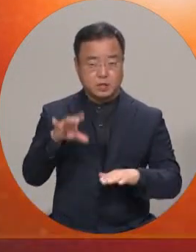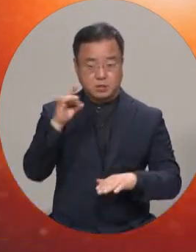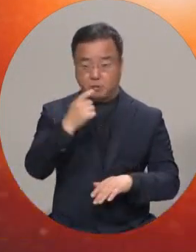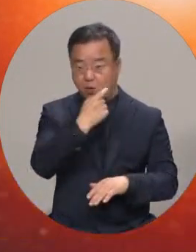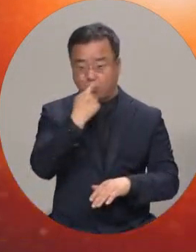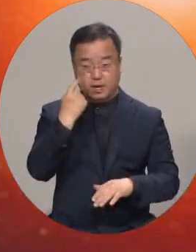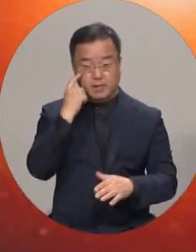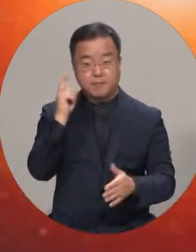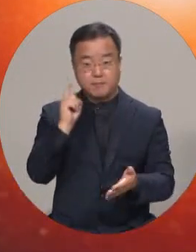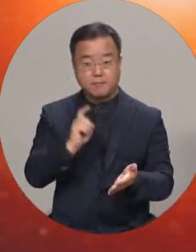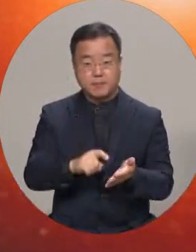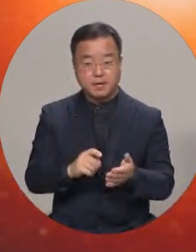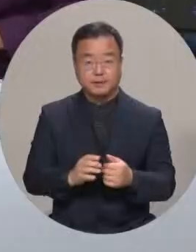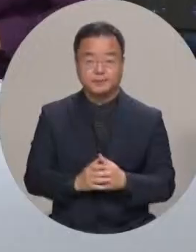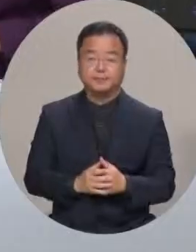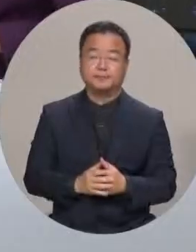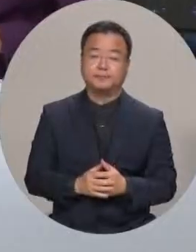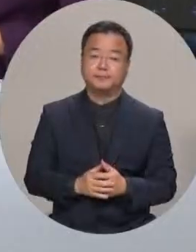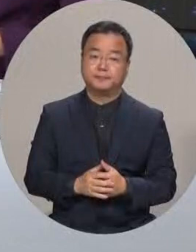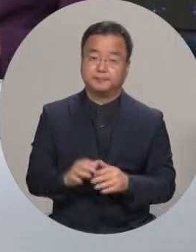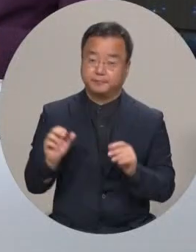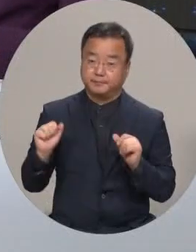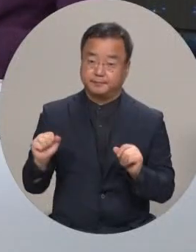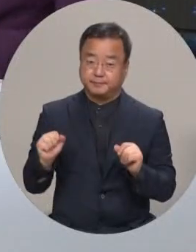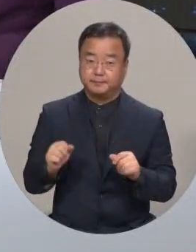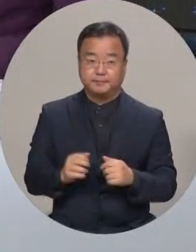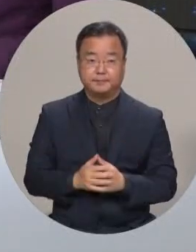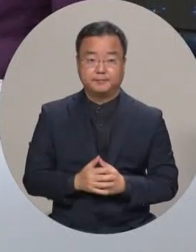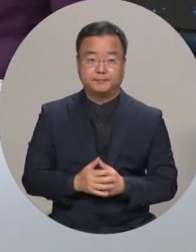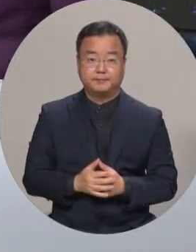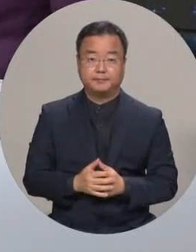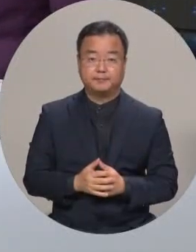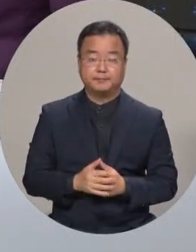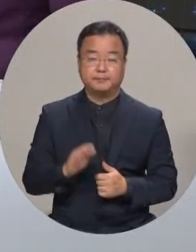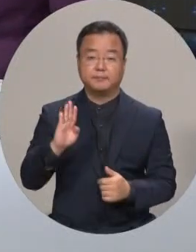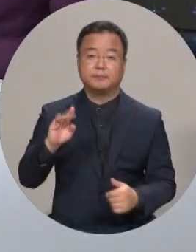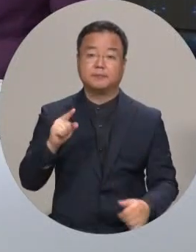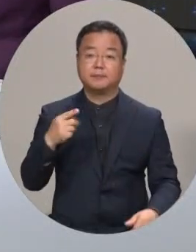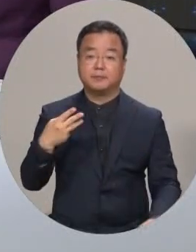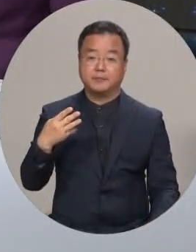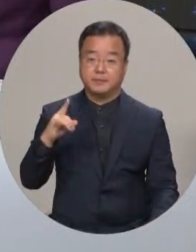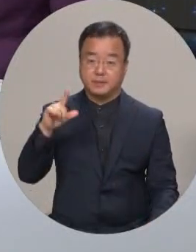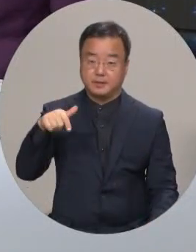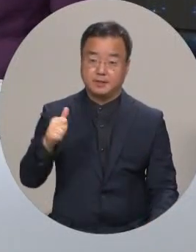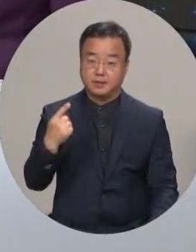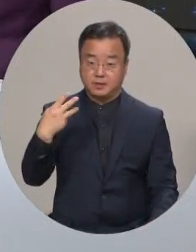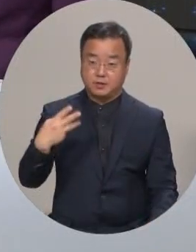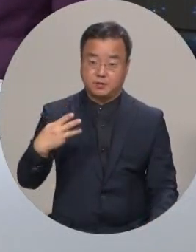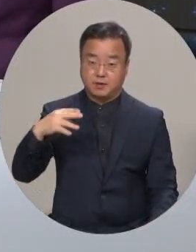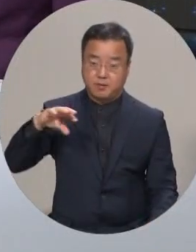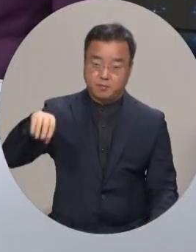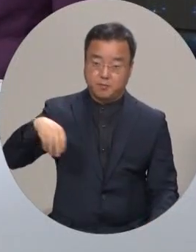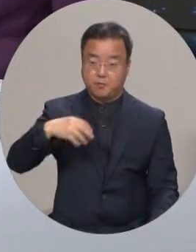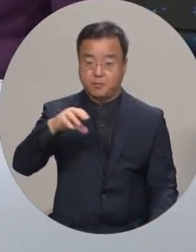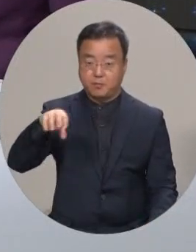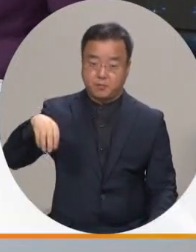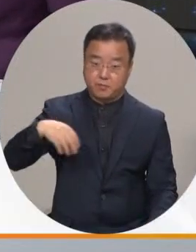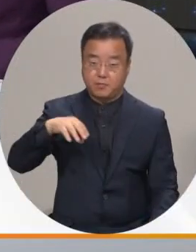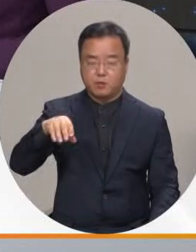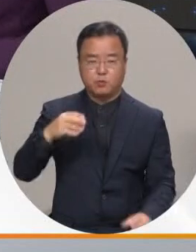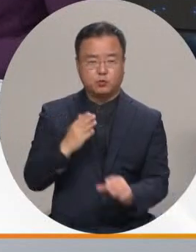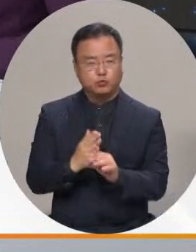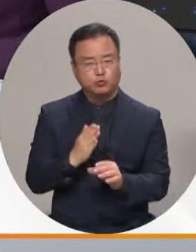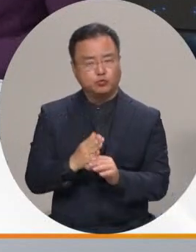커뮤니케이터 들어봅니다 어서오세요 안녕하세요 예 블랙홀이 일처럼 흔들리면서 전을 한다이